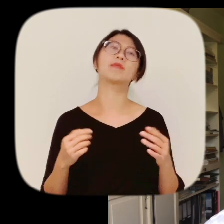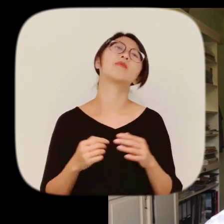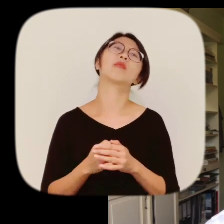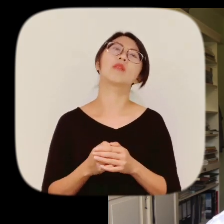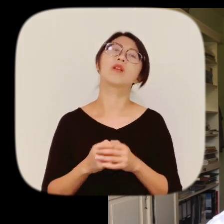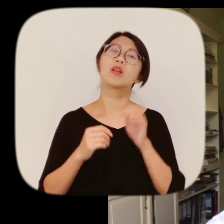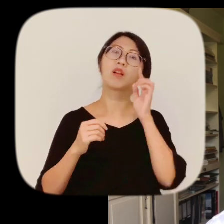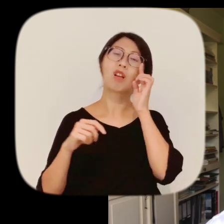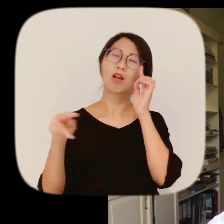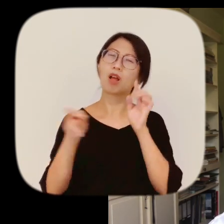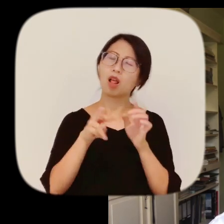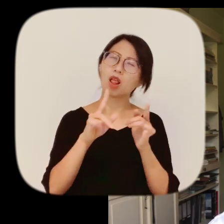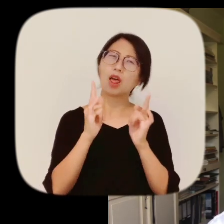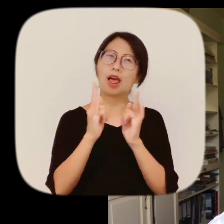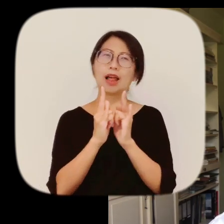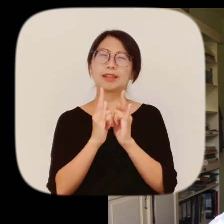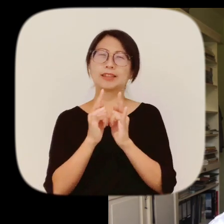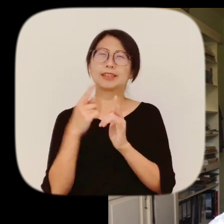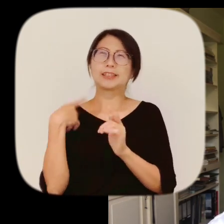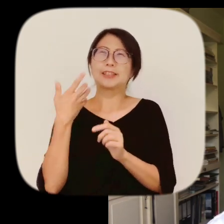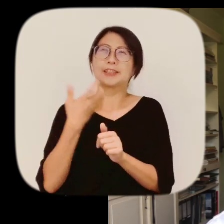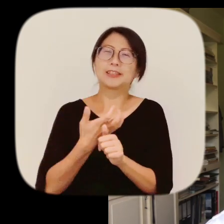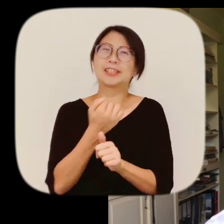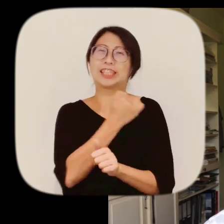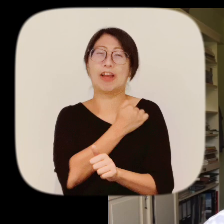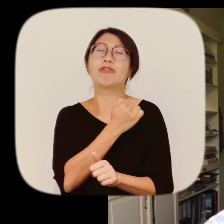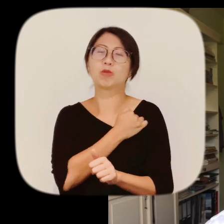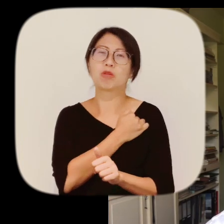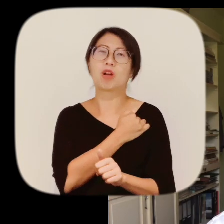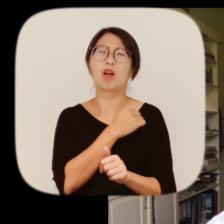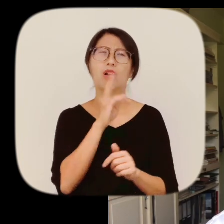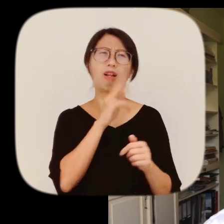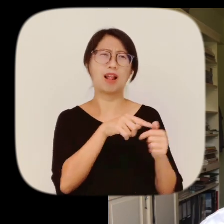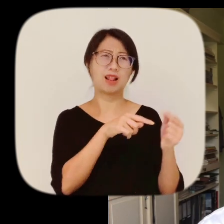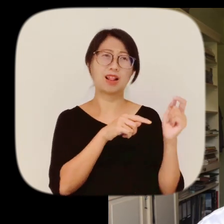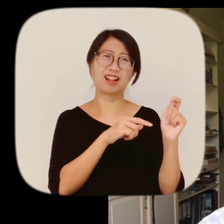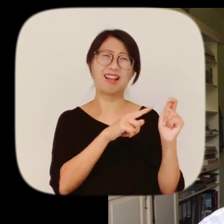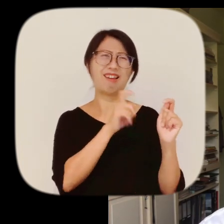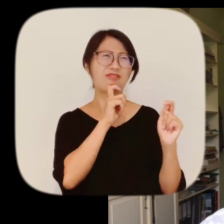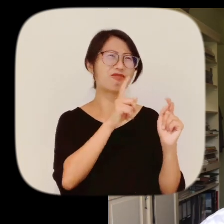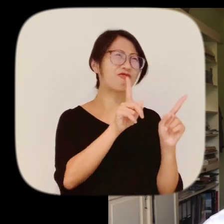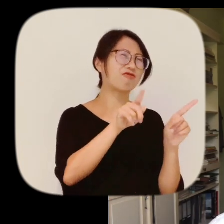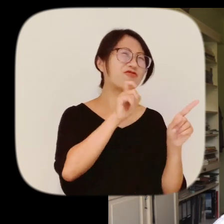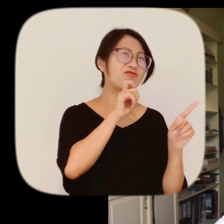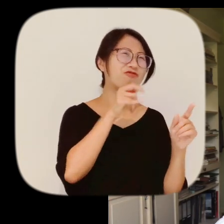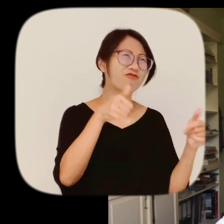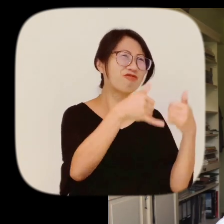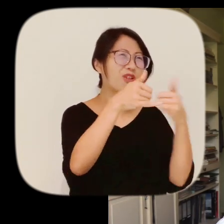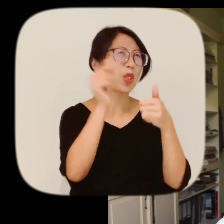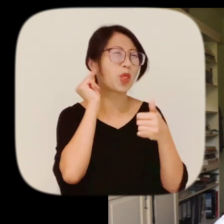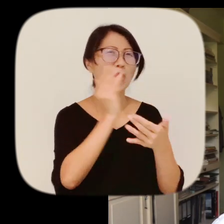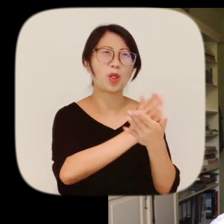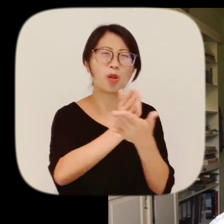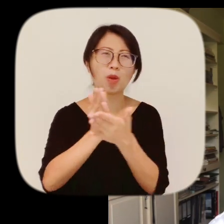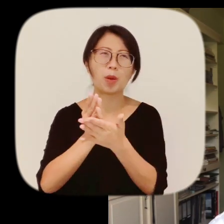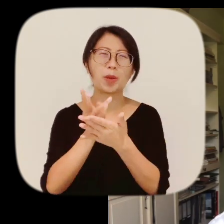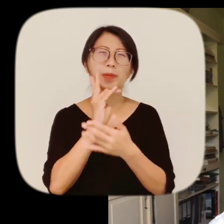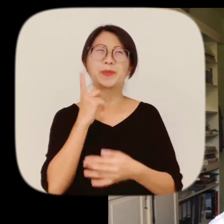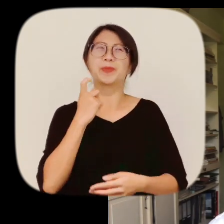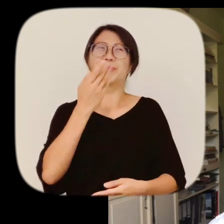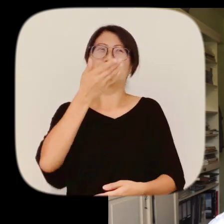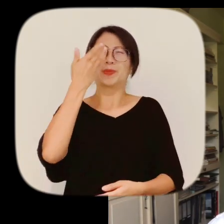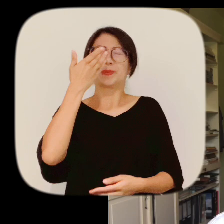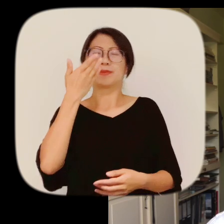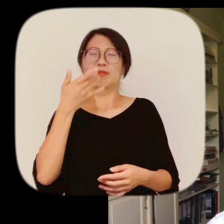孩子辛苦啦因为他发觉因为每天回来呢Thomas的身上都有不同的香水今天他又跟哪个女性在一起呢